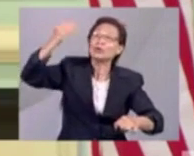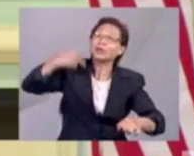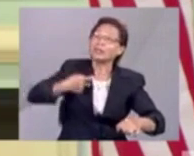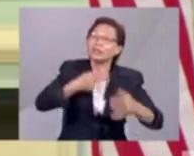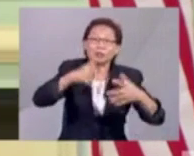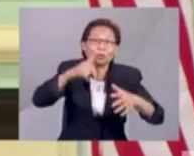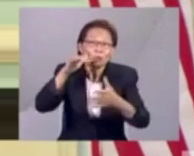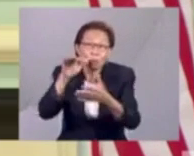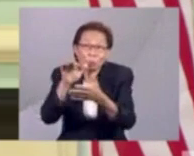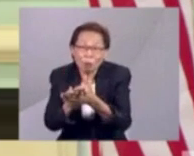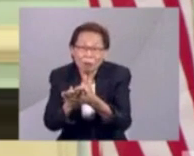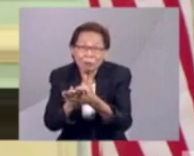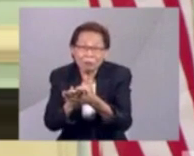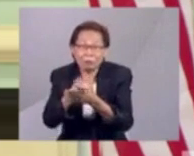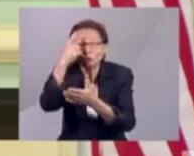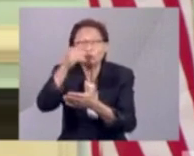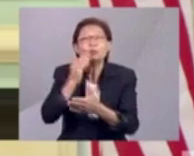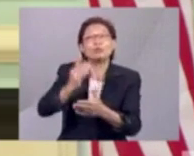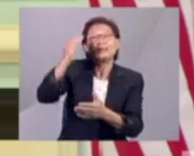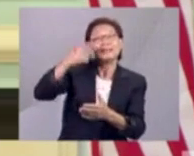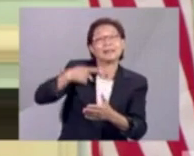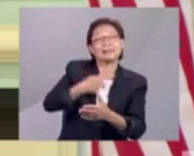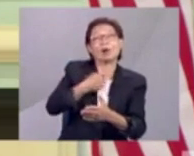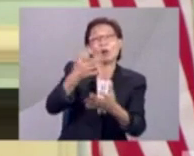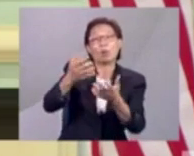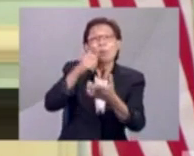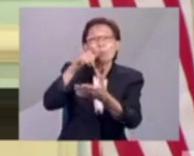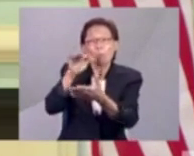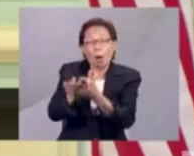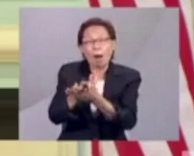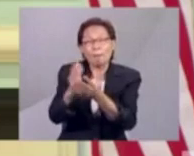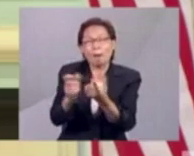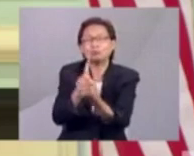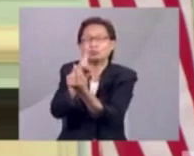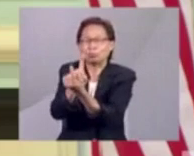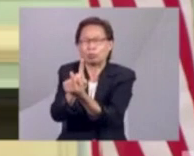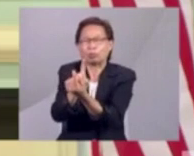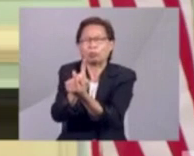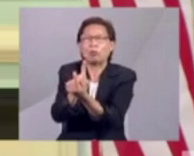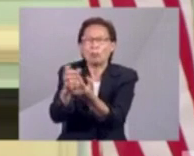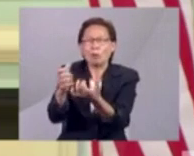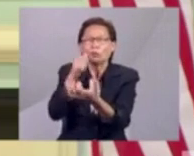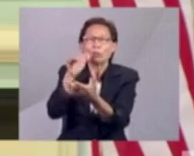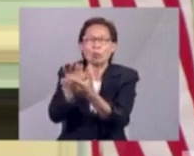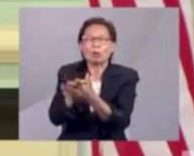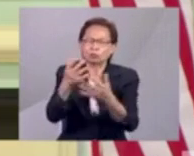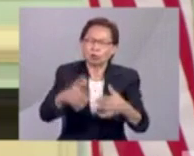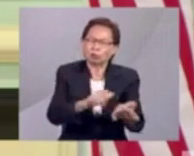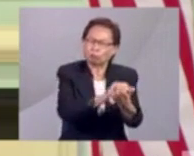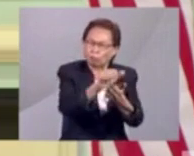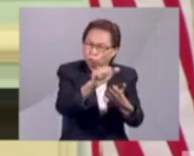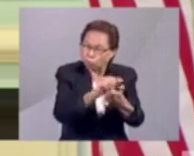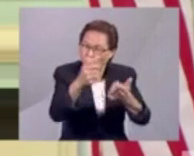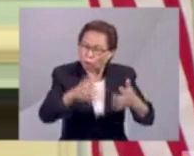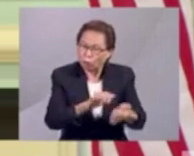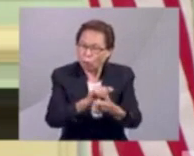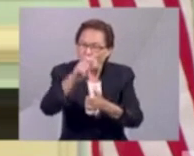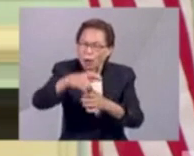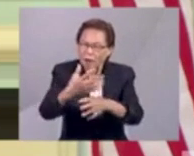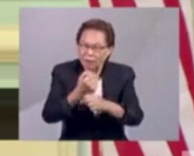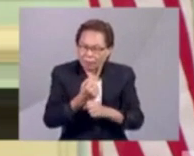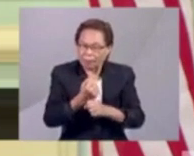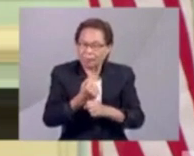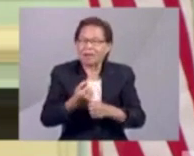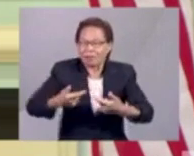beristeri untuk bertemu kita perlukan tetap juga, walaupun diluluskan tetap juga perlu mendapat